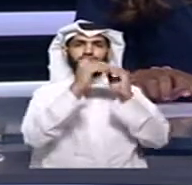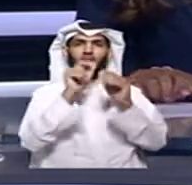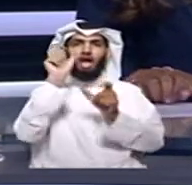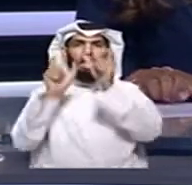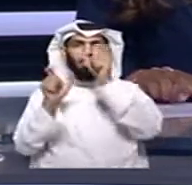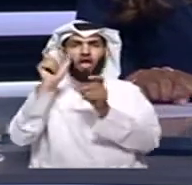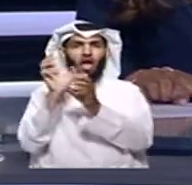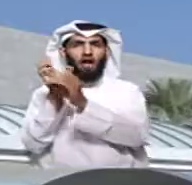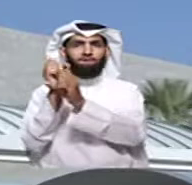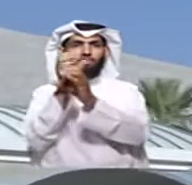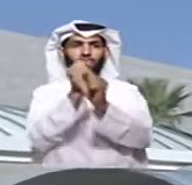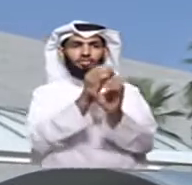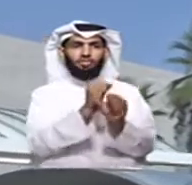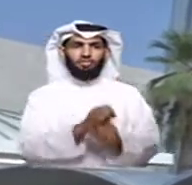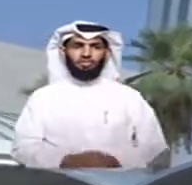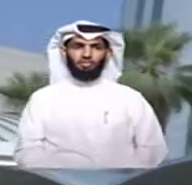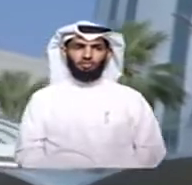والمرضى.